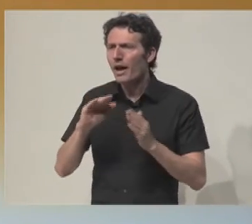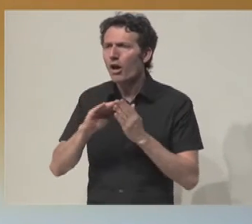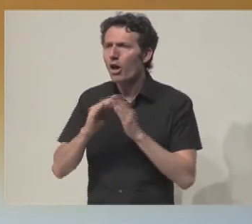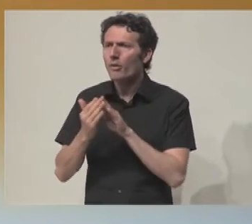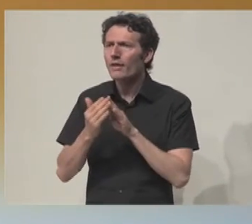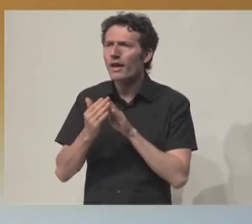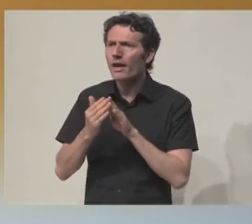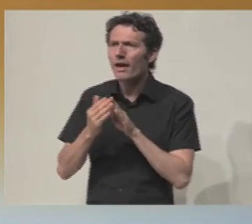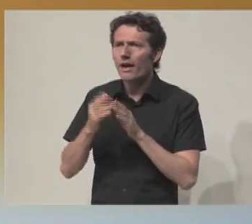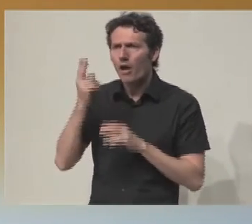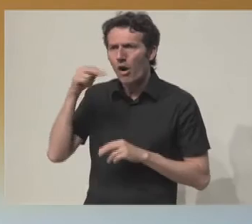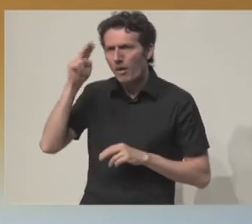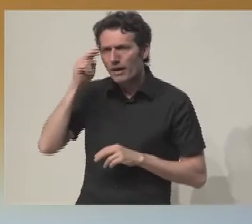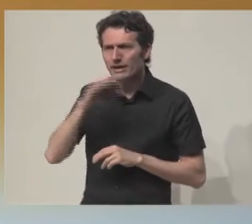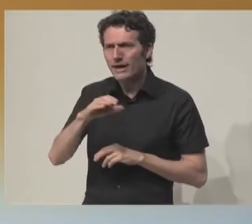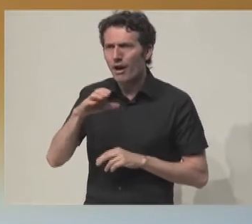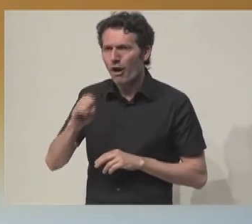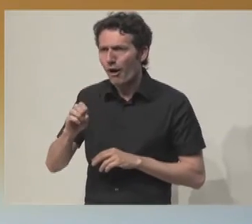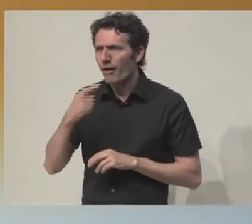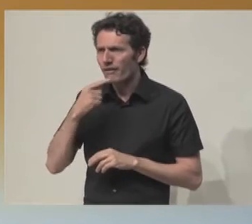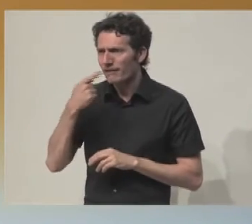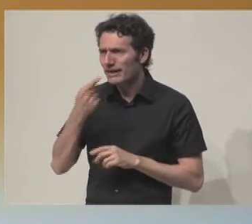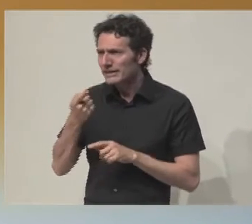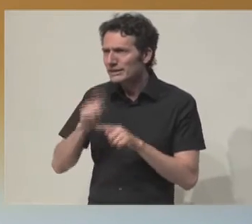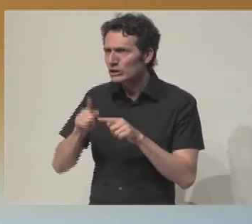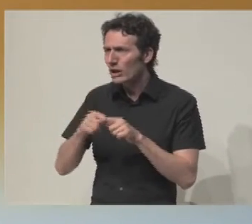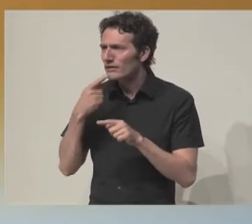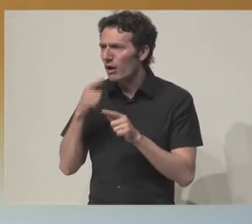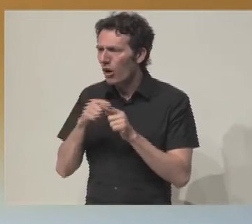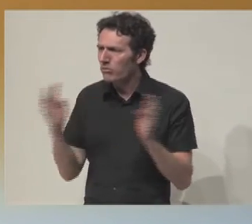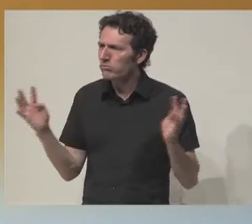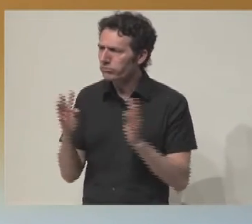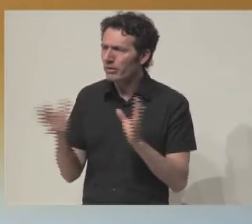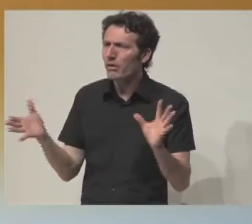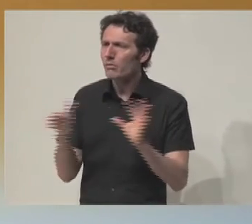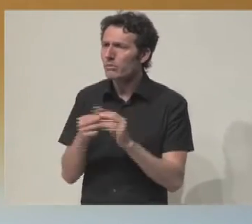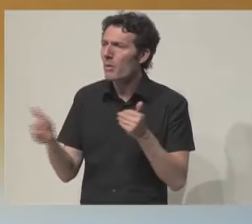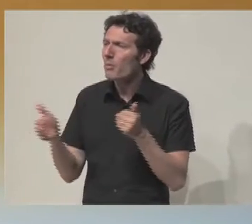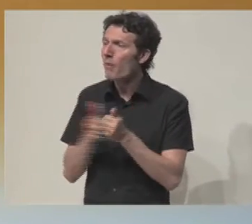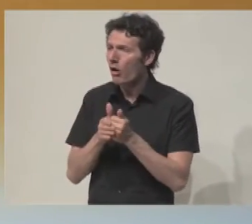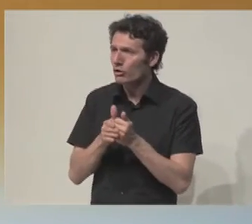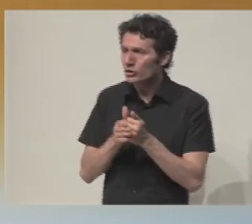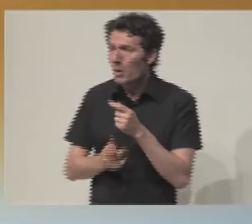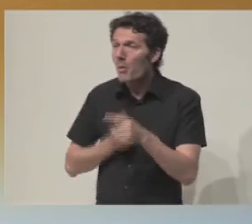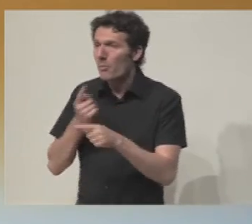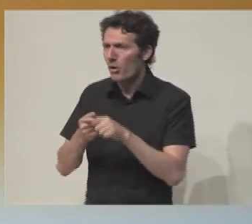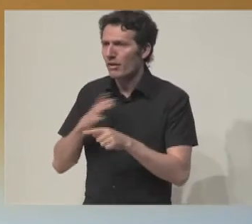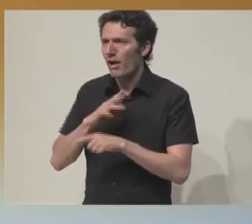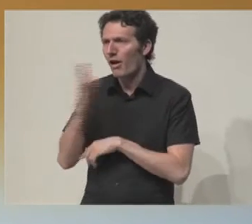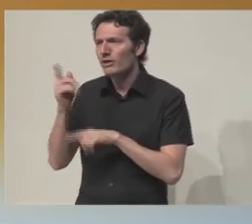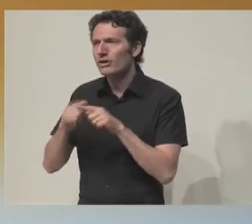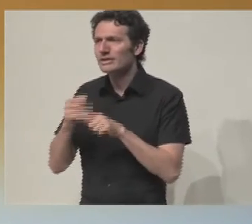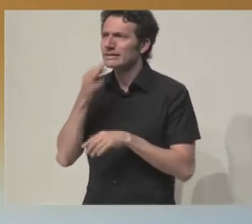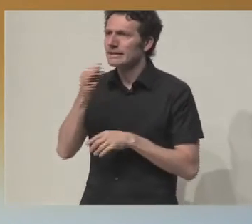quelque chose de plus ça ne voulait pas dire seulement qu'on se réunissaient qu'on se rapprochait ça voulait dire que désormais